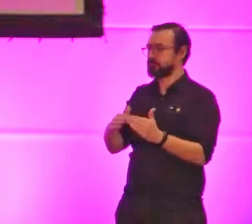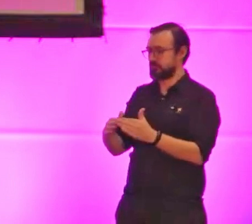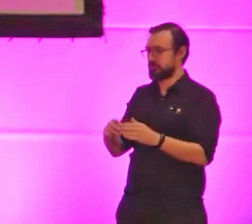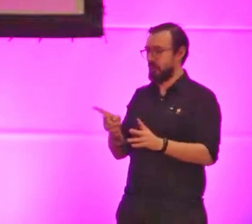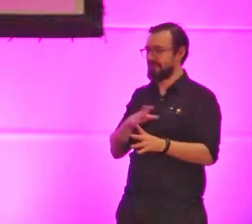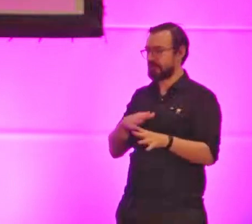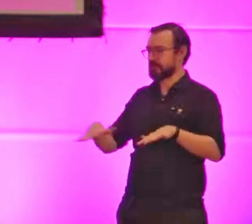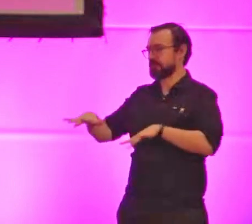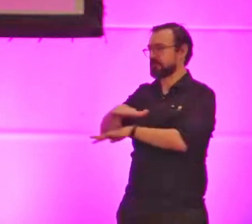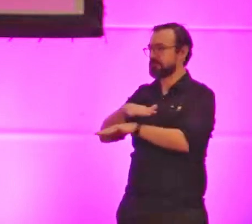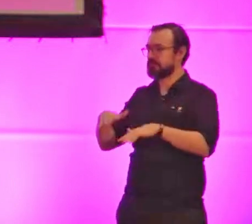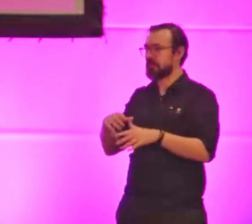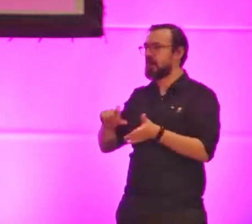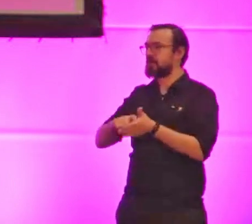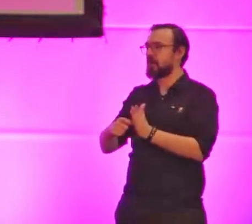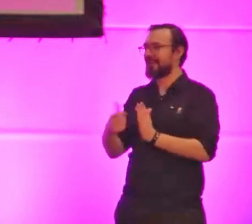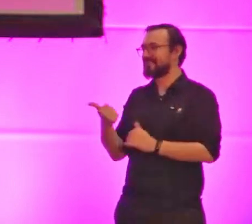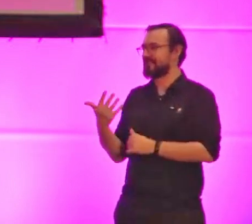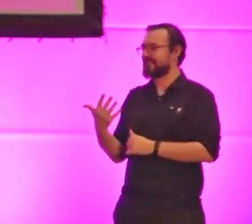verkade i Block 5A.